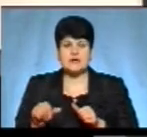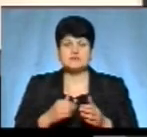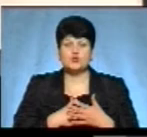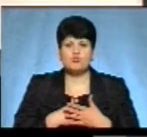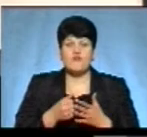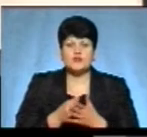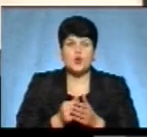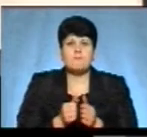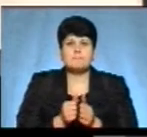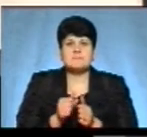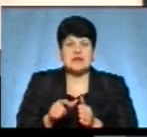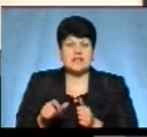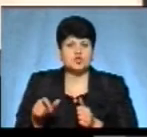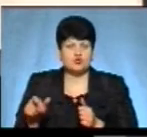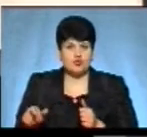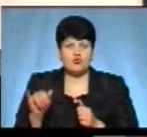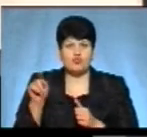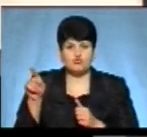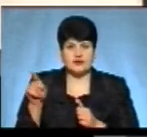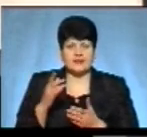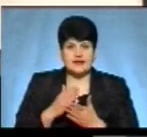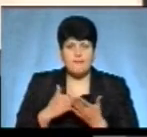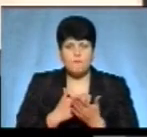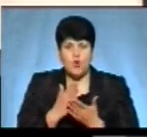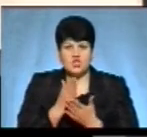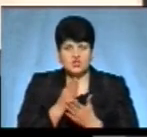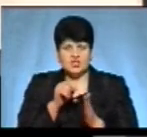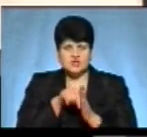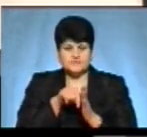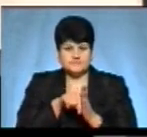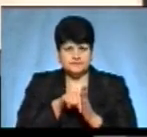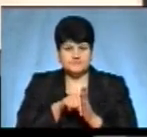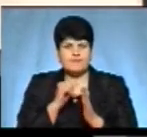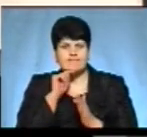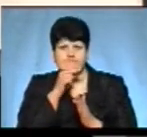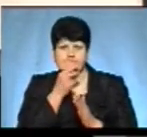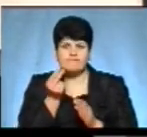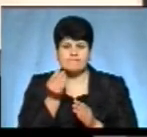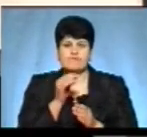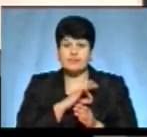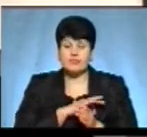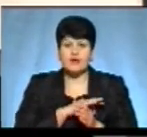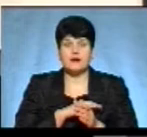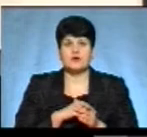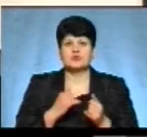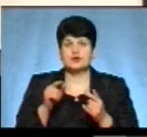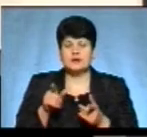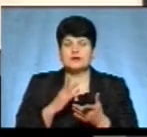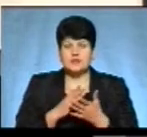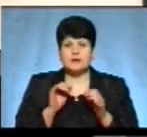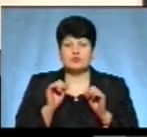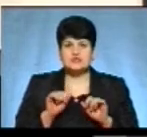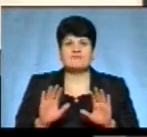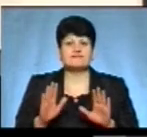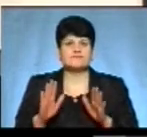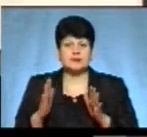до ближнього, в них панує політична доцільність або економічна доцільність, тоді стають можливі от такі випадки,